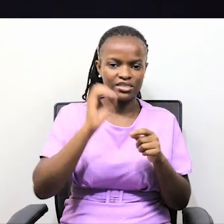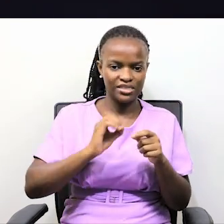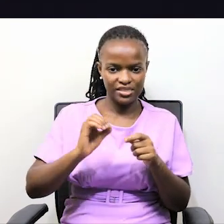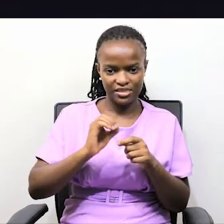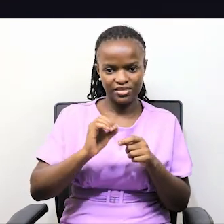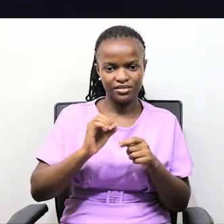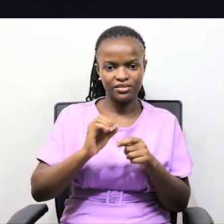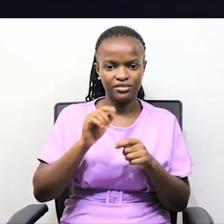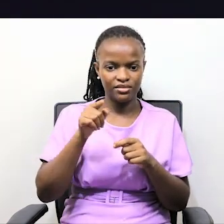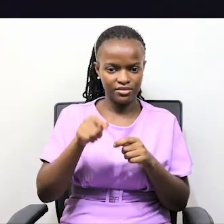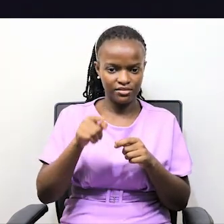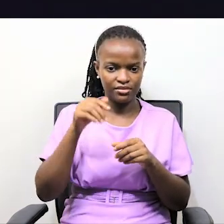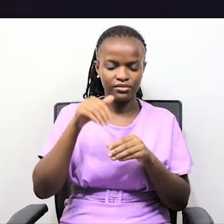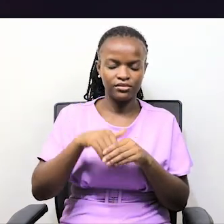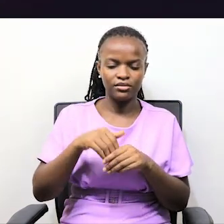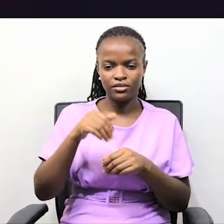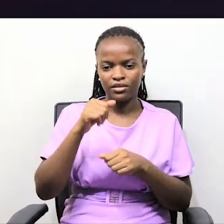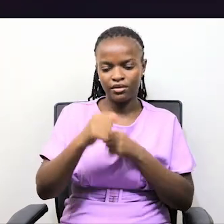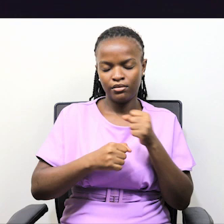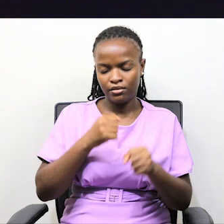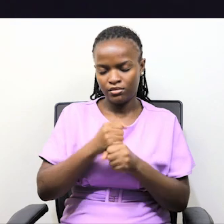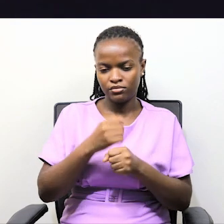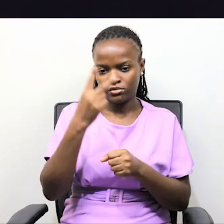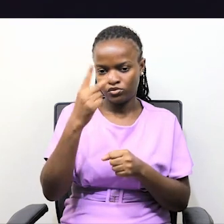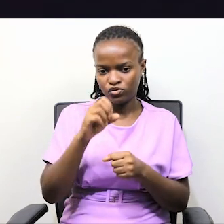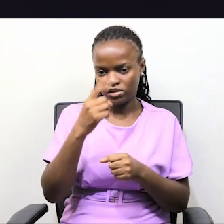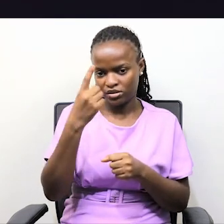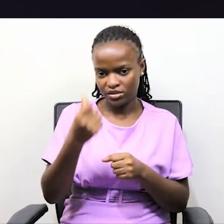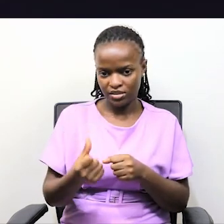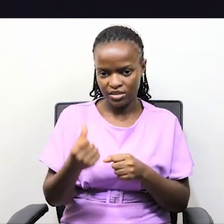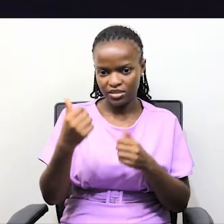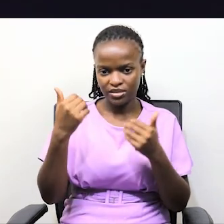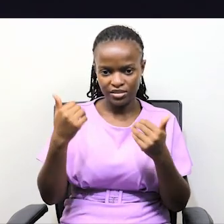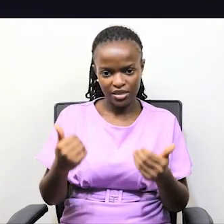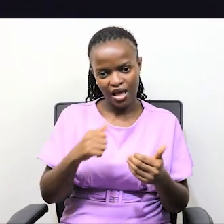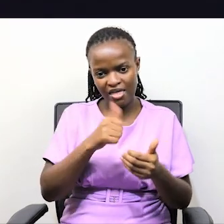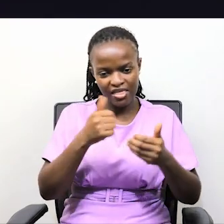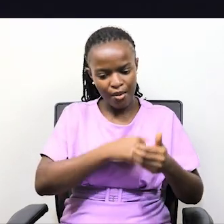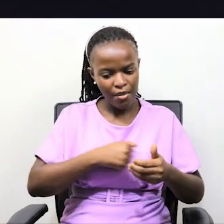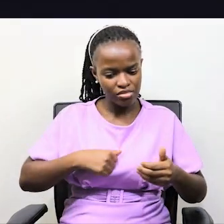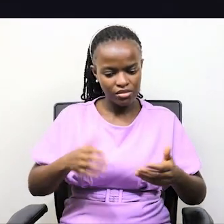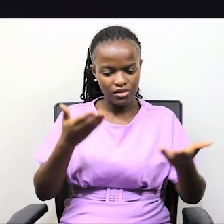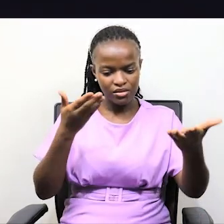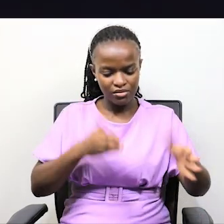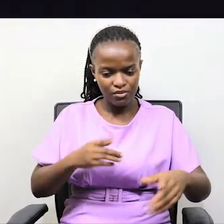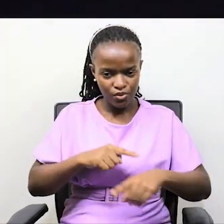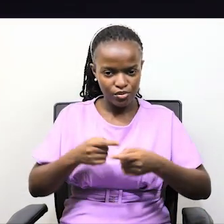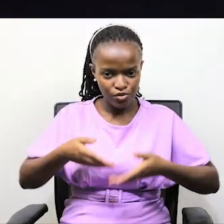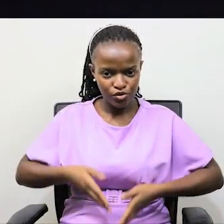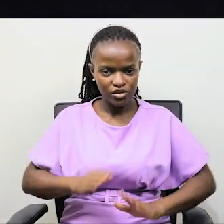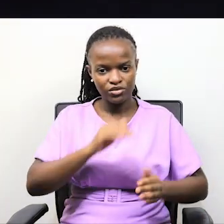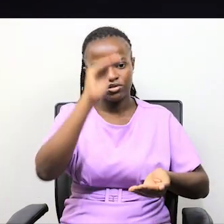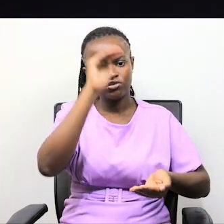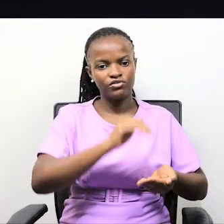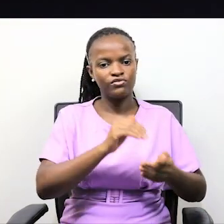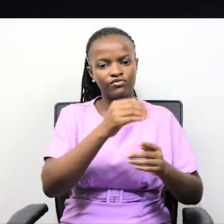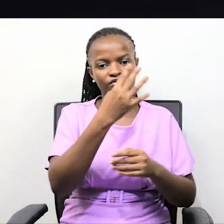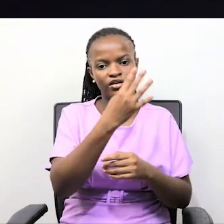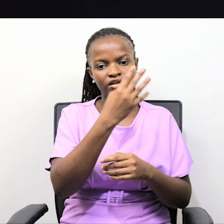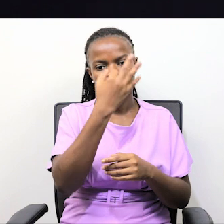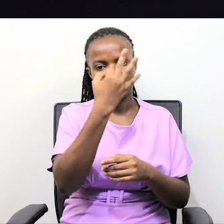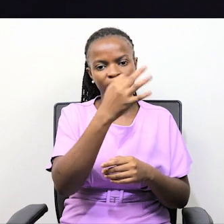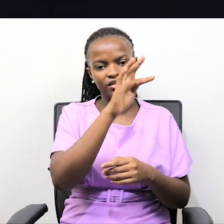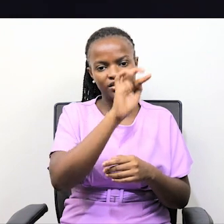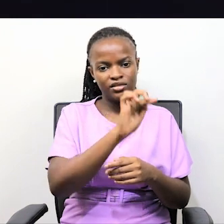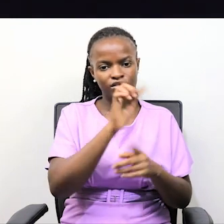naissances vivantes en 2016. La mortalité maternelle a diminué de 438 décès pour